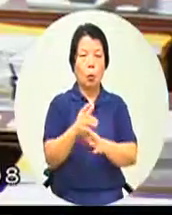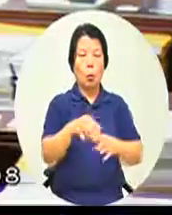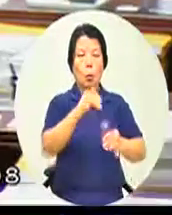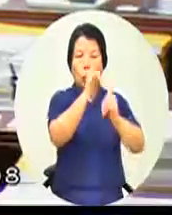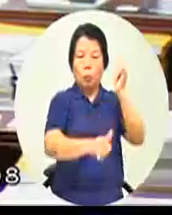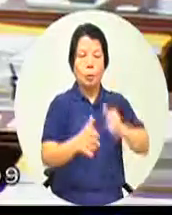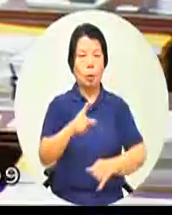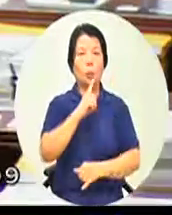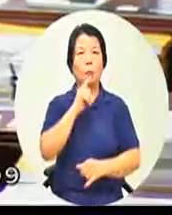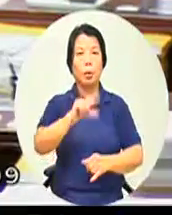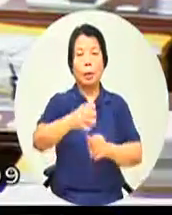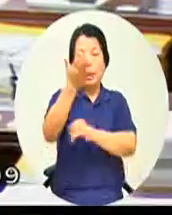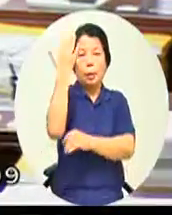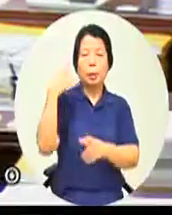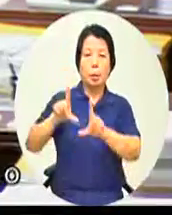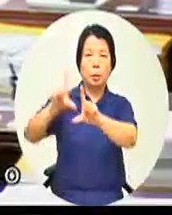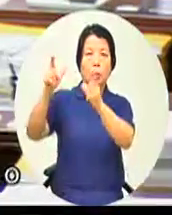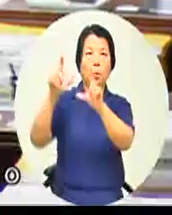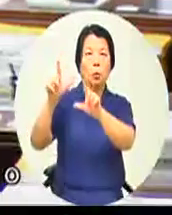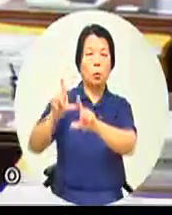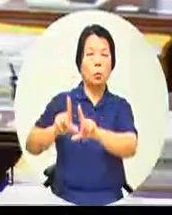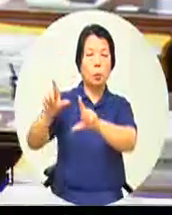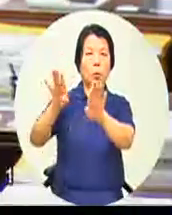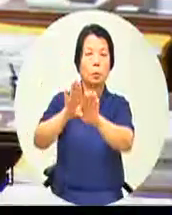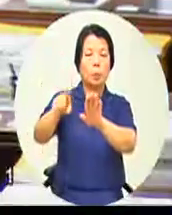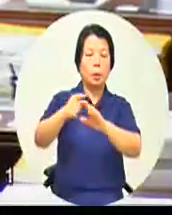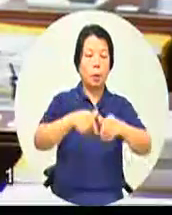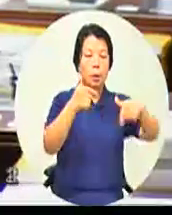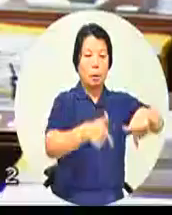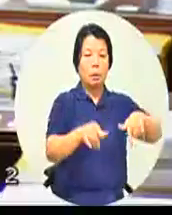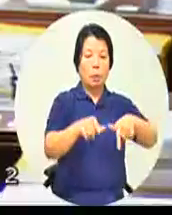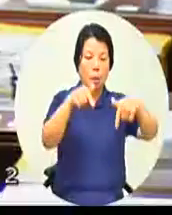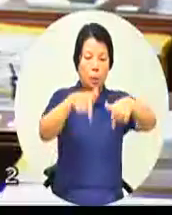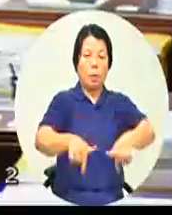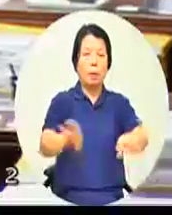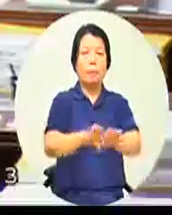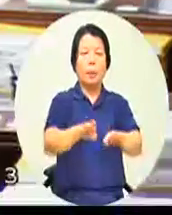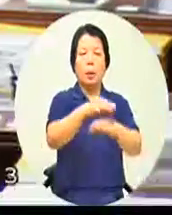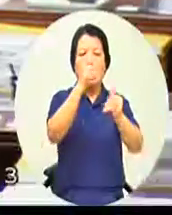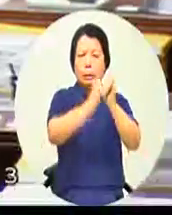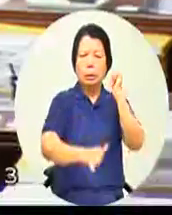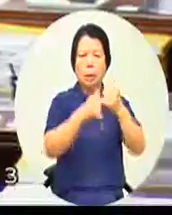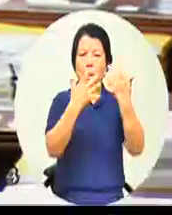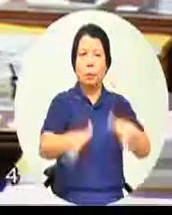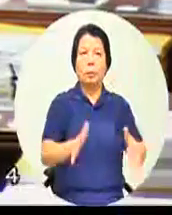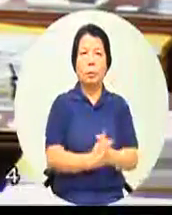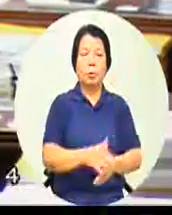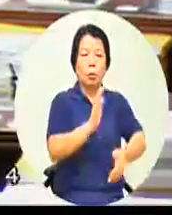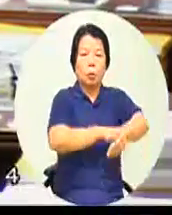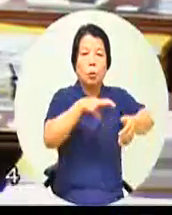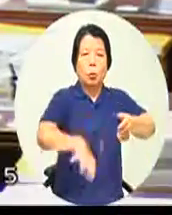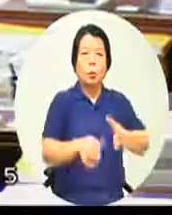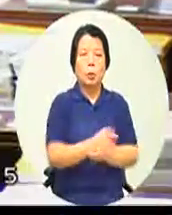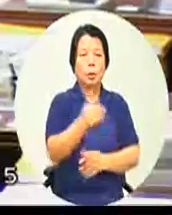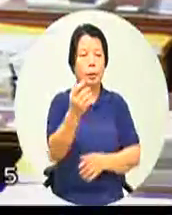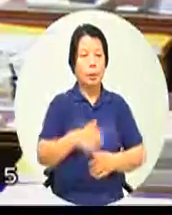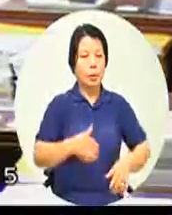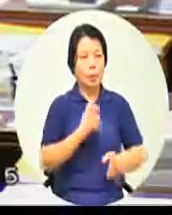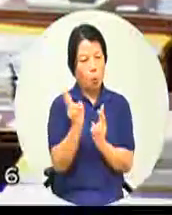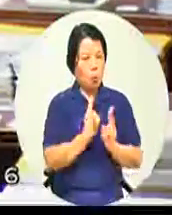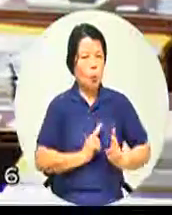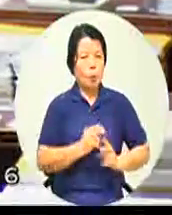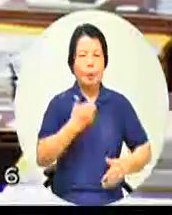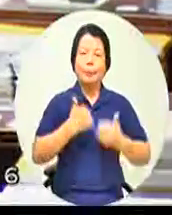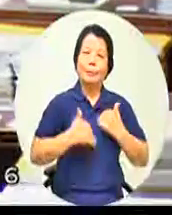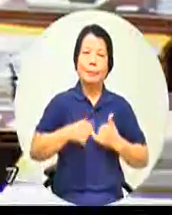用说哈，过去在东门那边，然后呢，在南门那边，其实都有很多的历史，所以其实左营人非常非常的兴奋啊，所以一